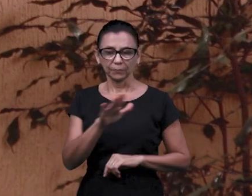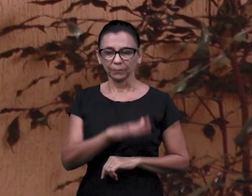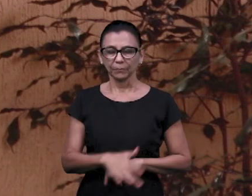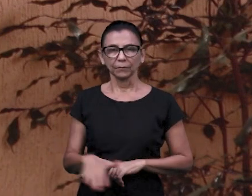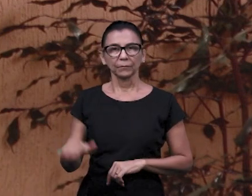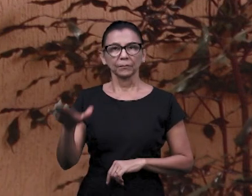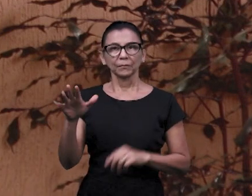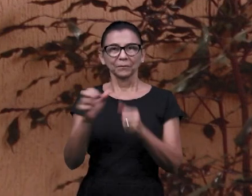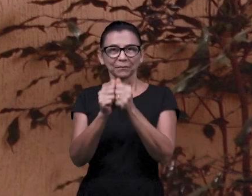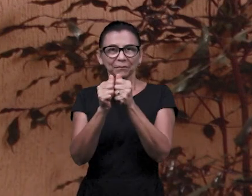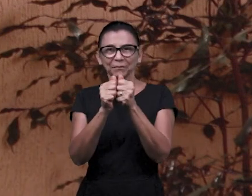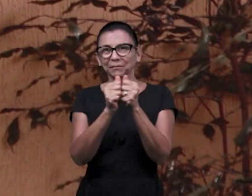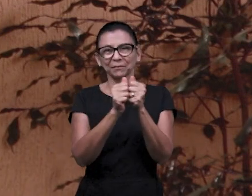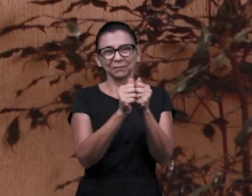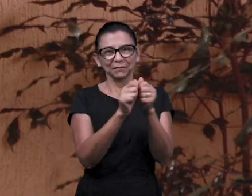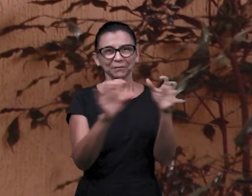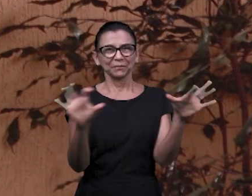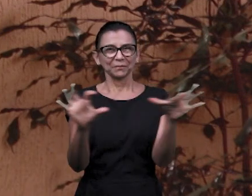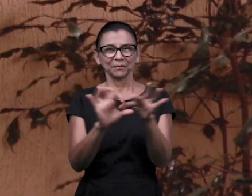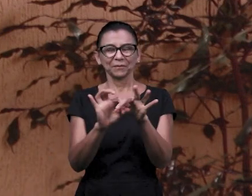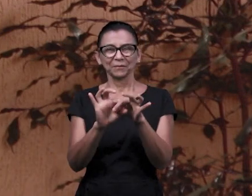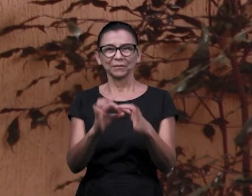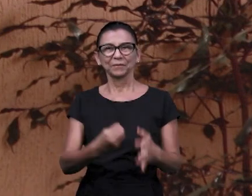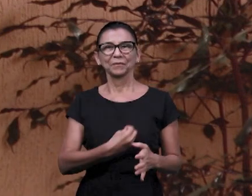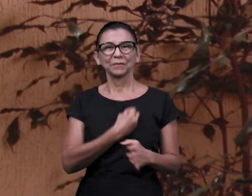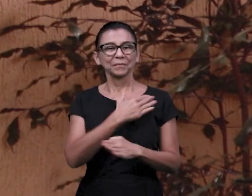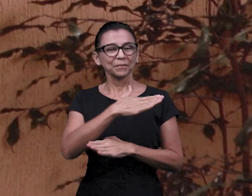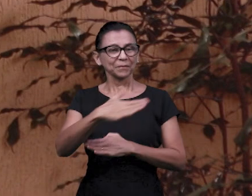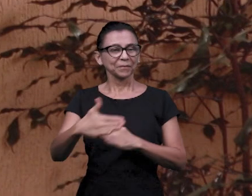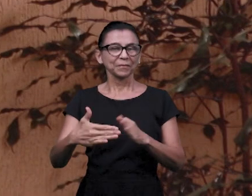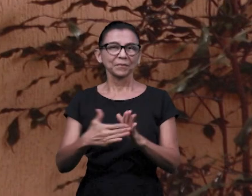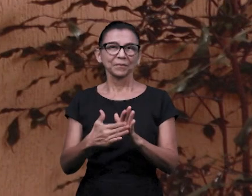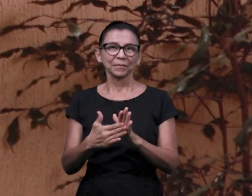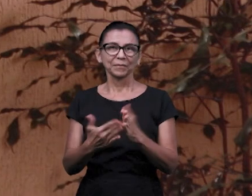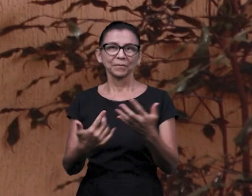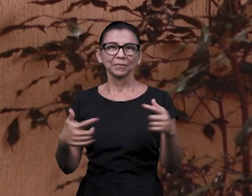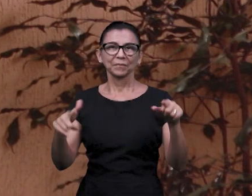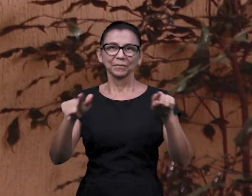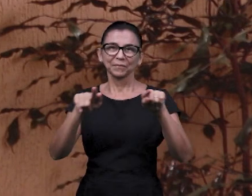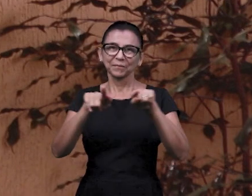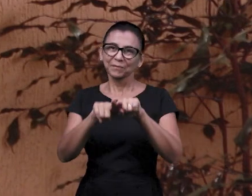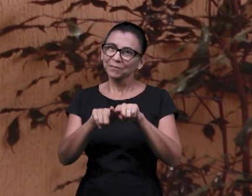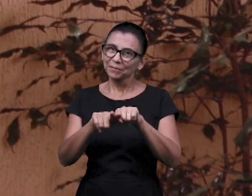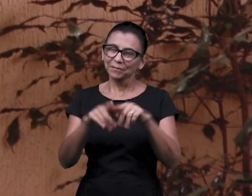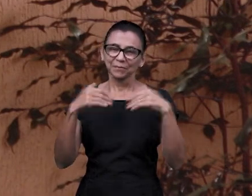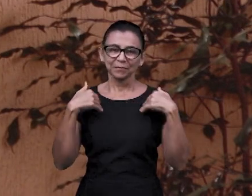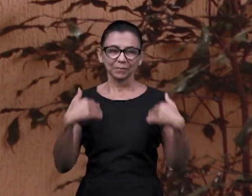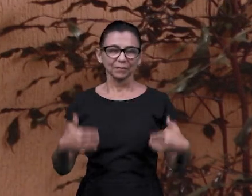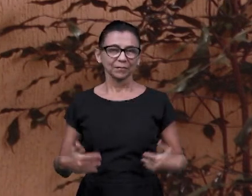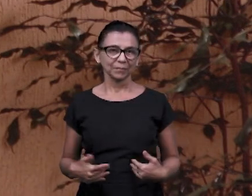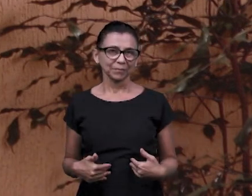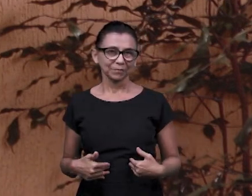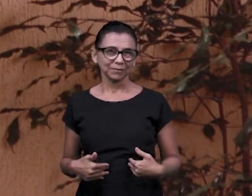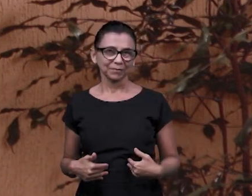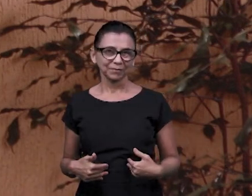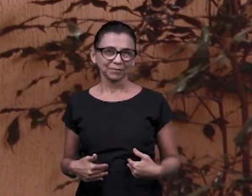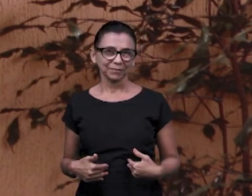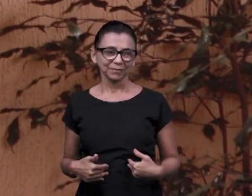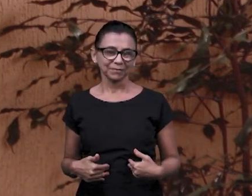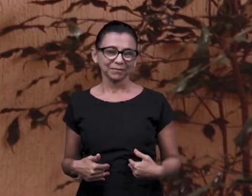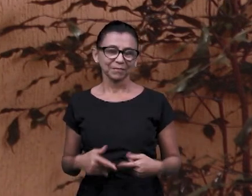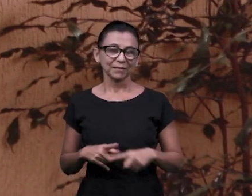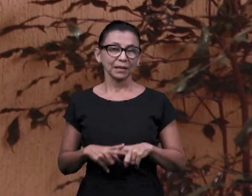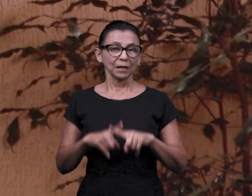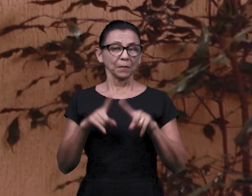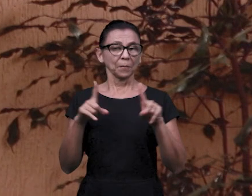c'est que les enfants, elles soient tout ensemble, qu'elles participent de tout au même instant, dans un seul corps,